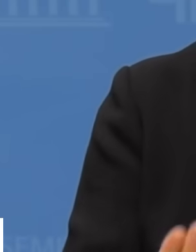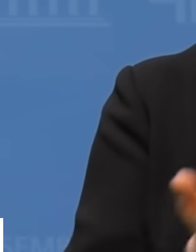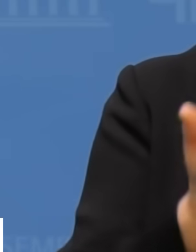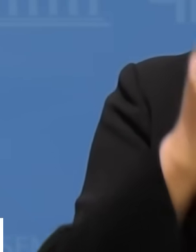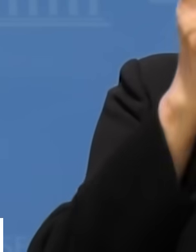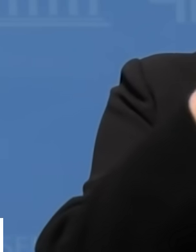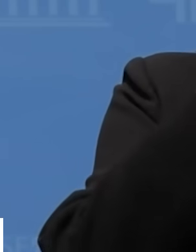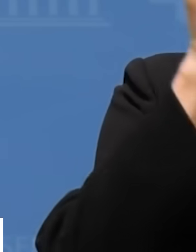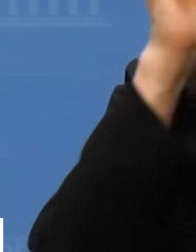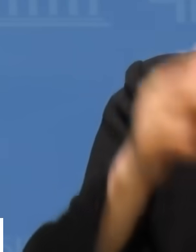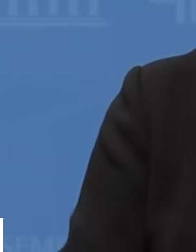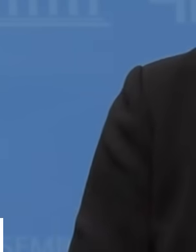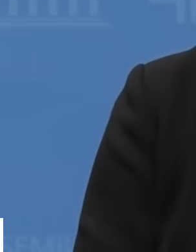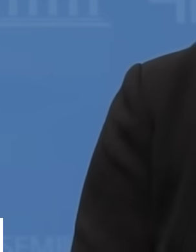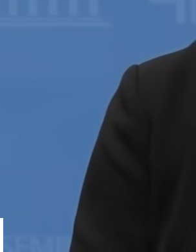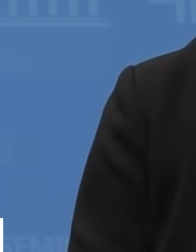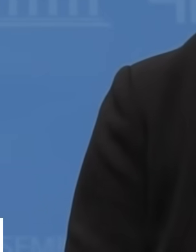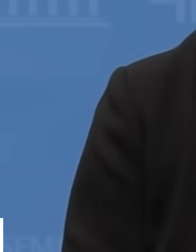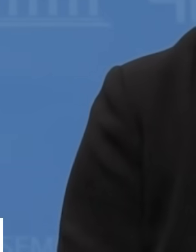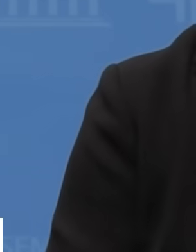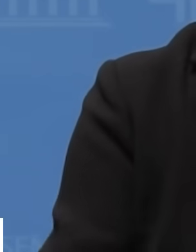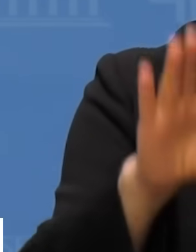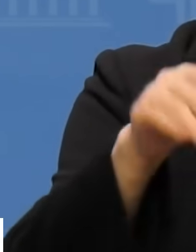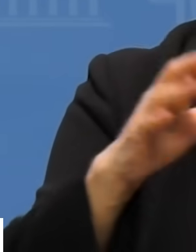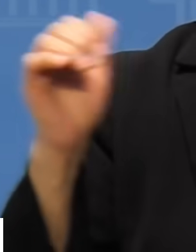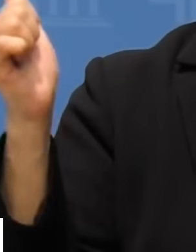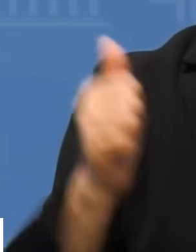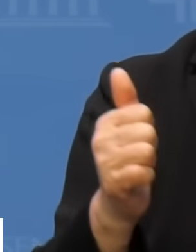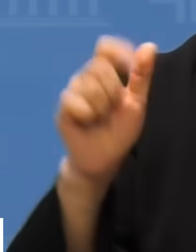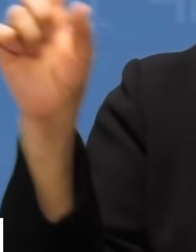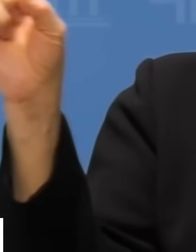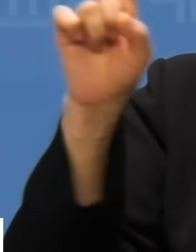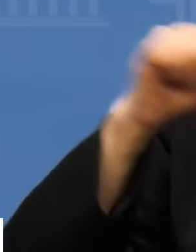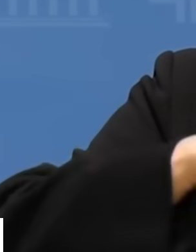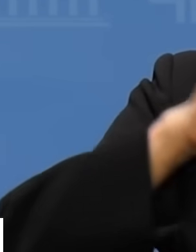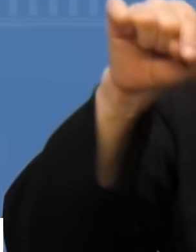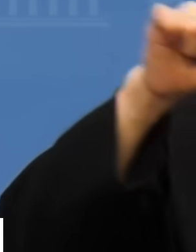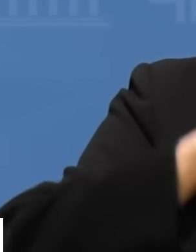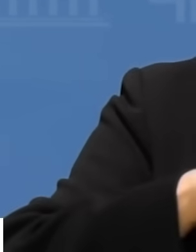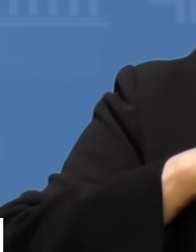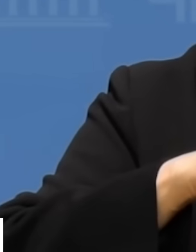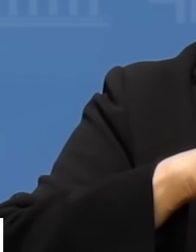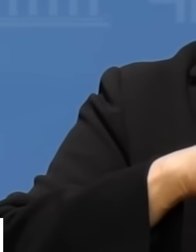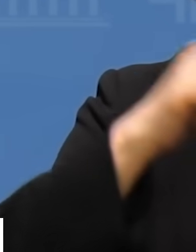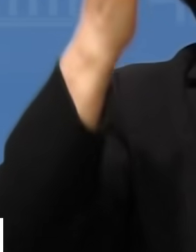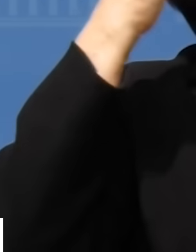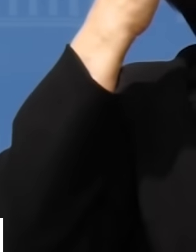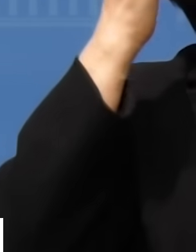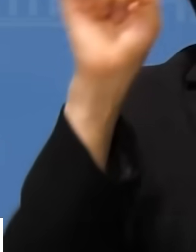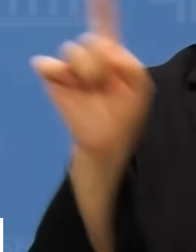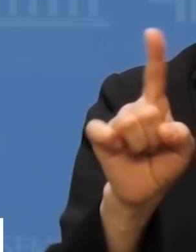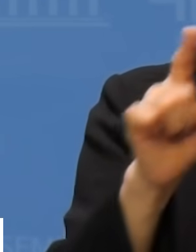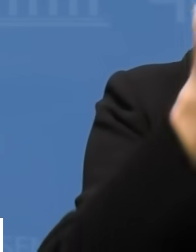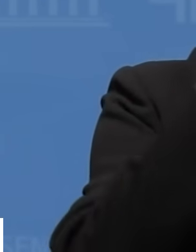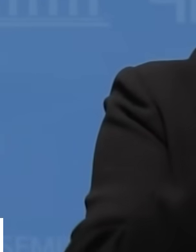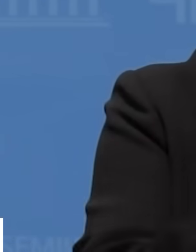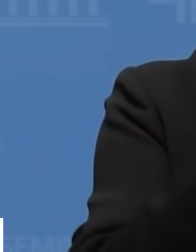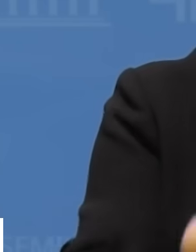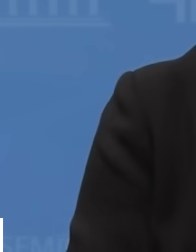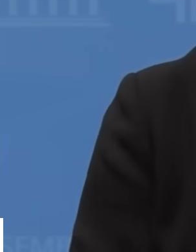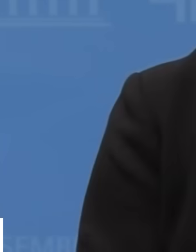아실 것으로 생각합니다. 그 사이 국회는, 정치는 도대체 무엇을 하고 있었단